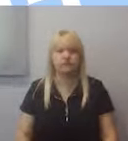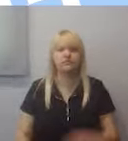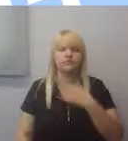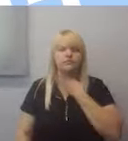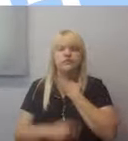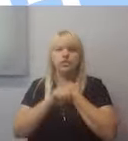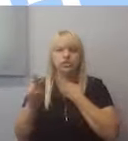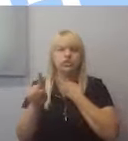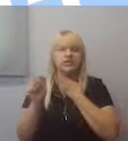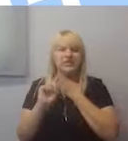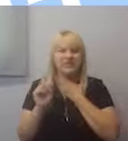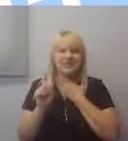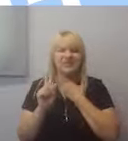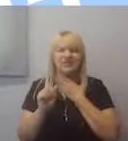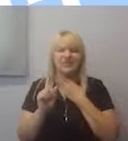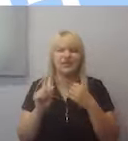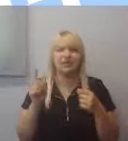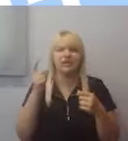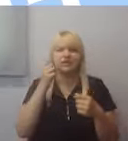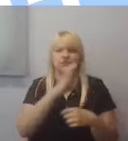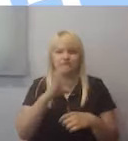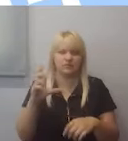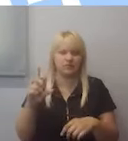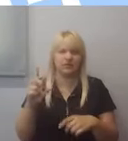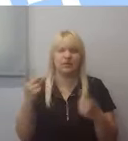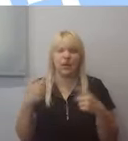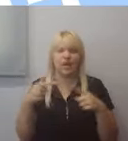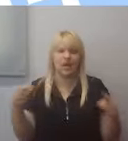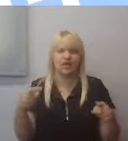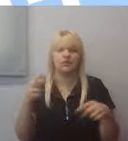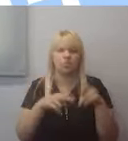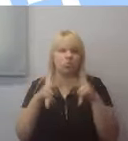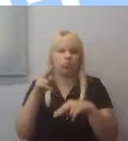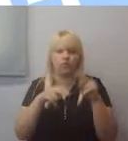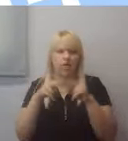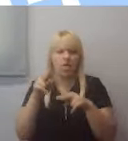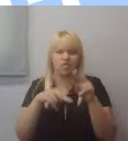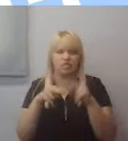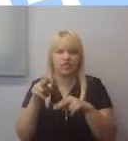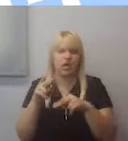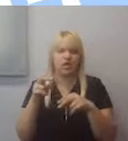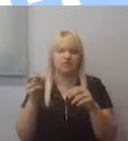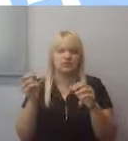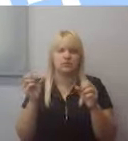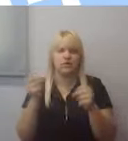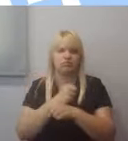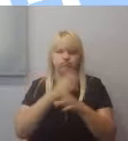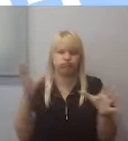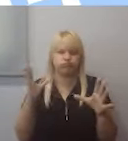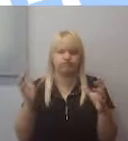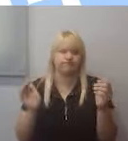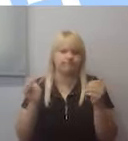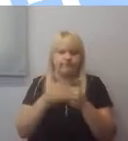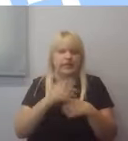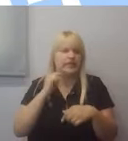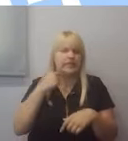ir padomju laikā lielākā daļa celtās bumbu patvertnes rīgā ja